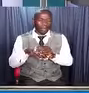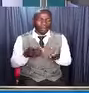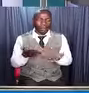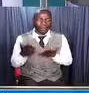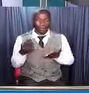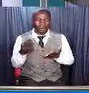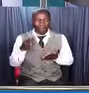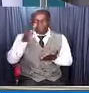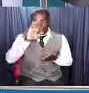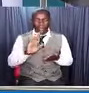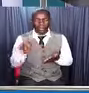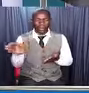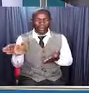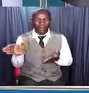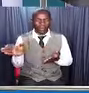wako Ishmael Mwazombo Riba.